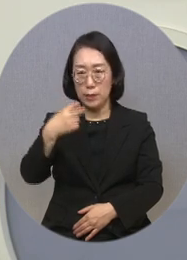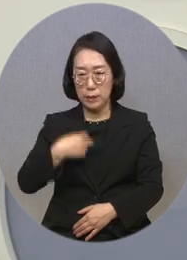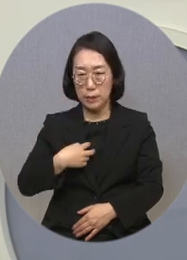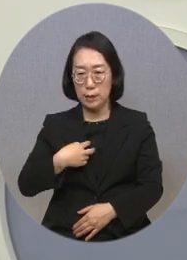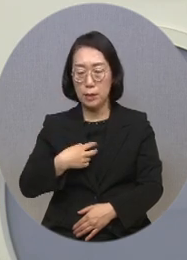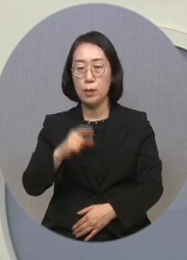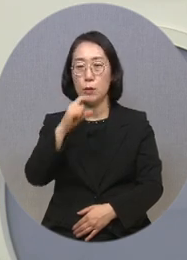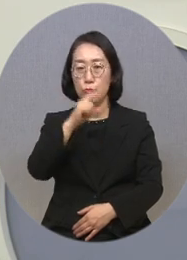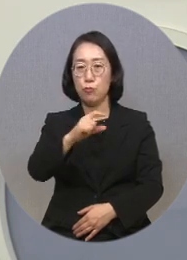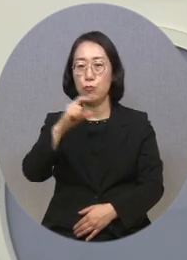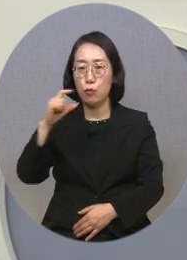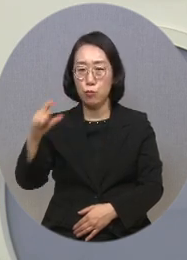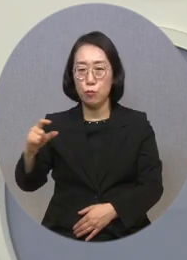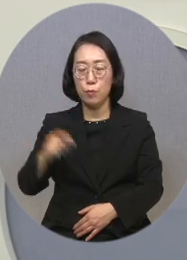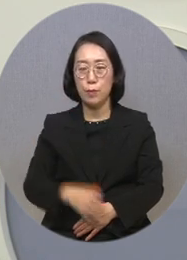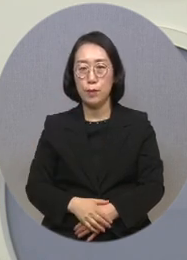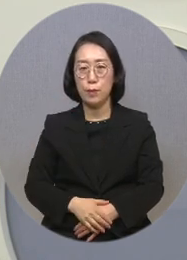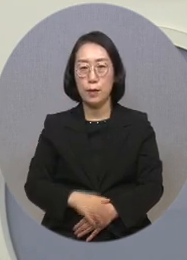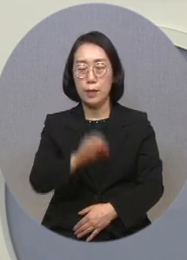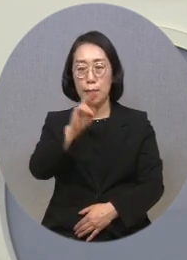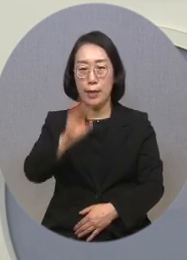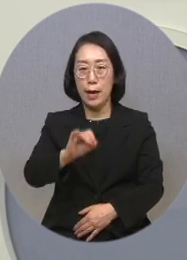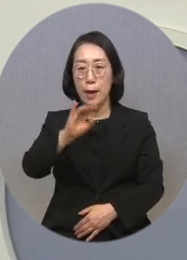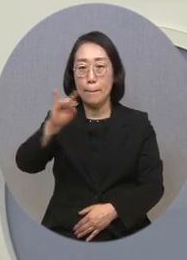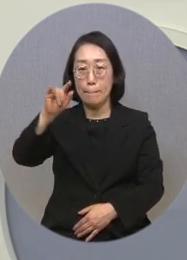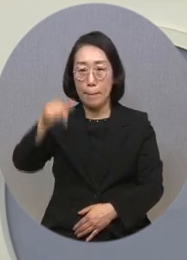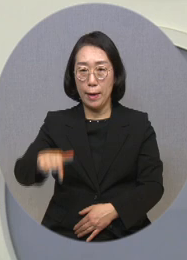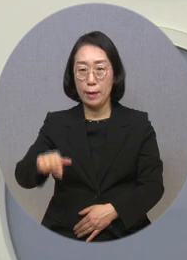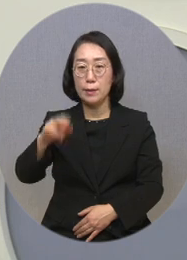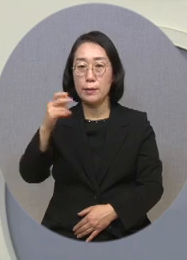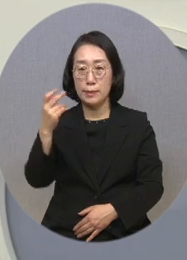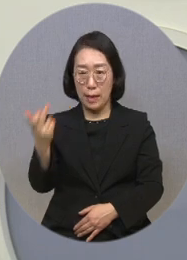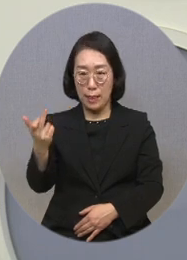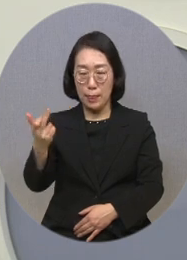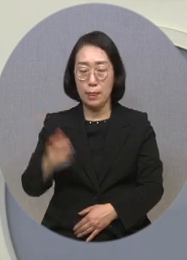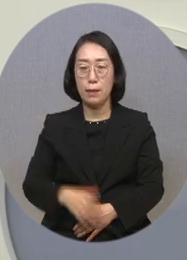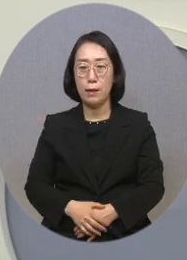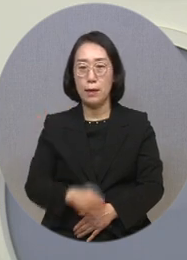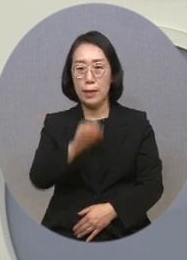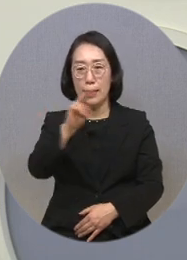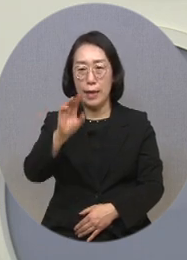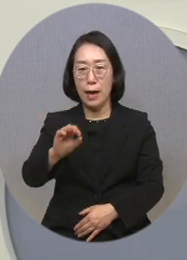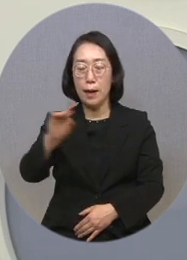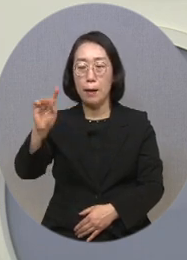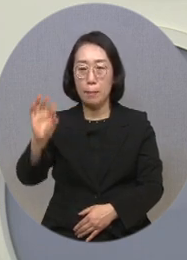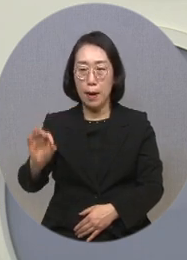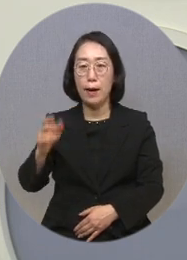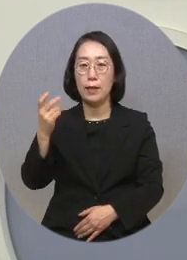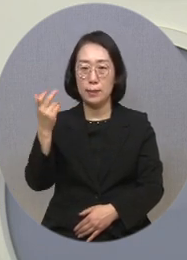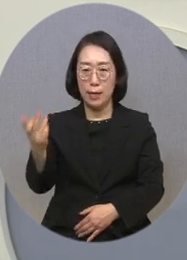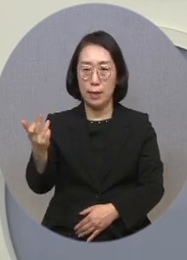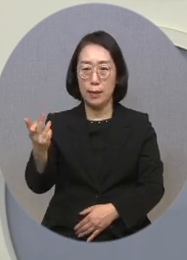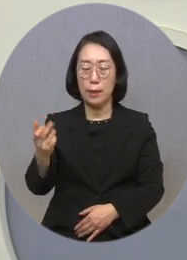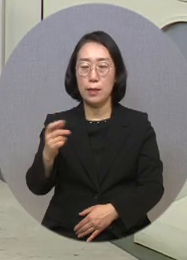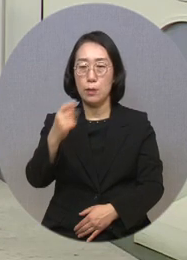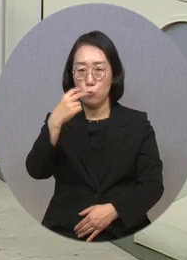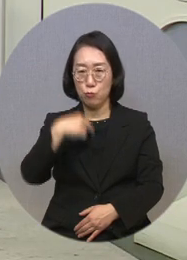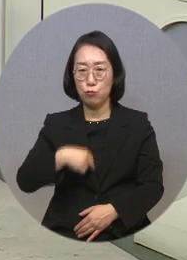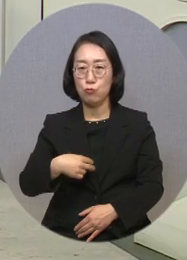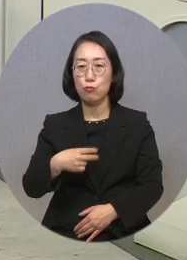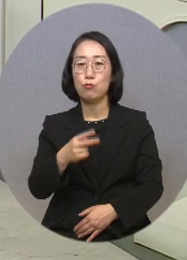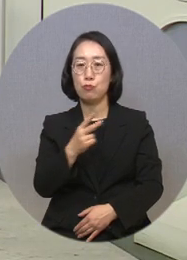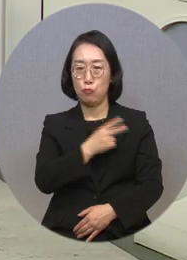경우도 있어요. 그래서 양백산을 주장하시는 분들도 있고 양방산이라고 또 하기도 하고 그렇습니다.